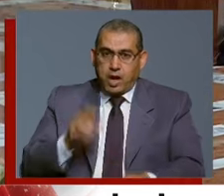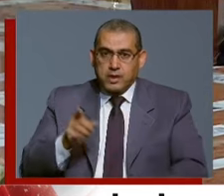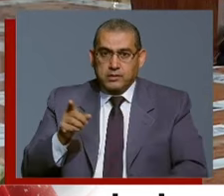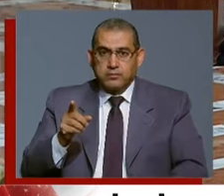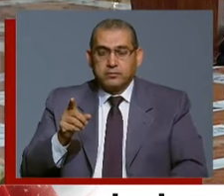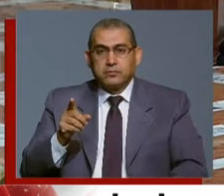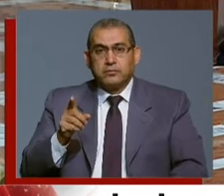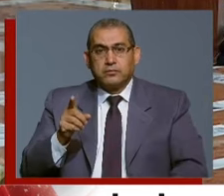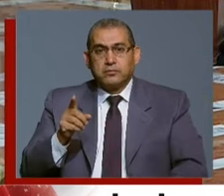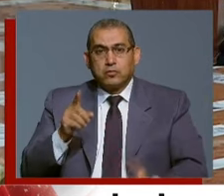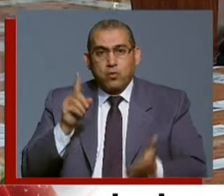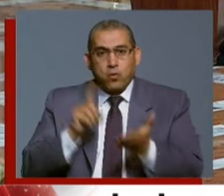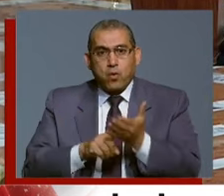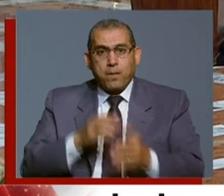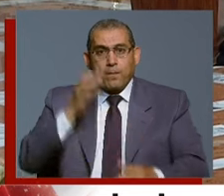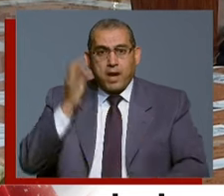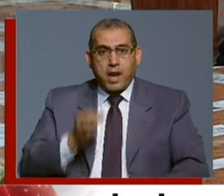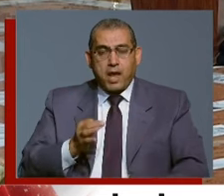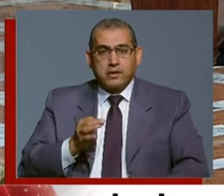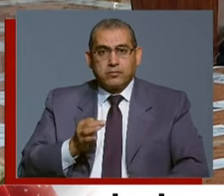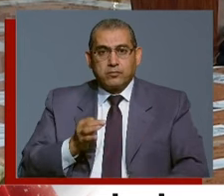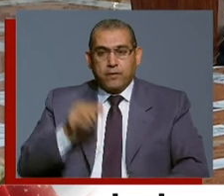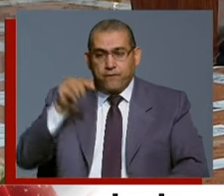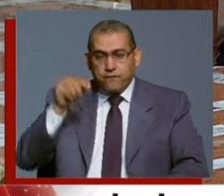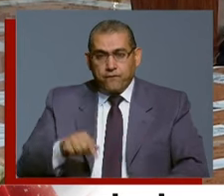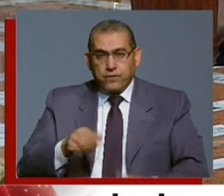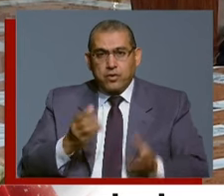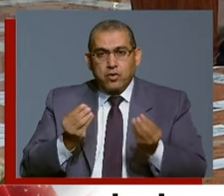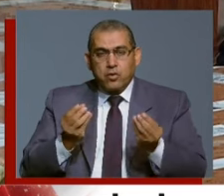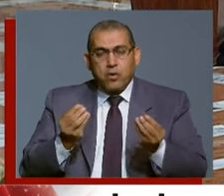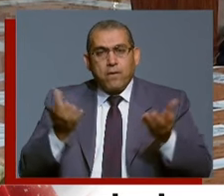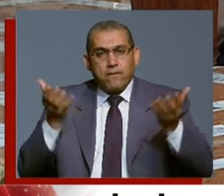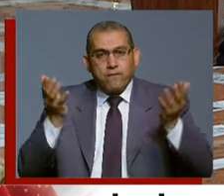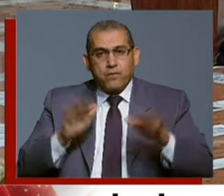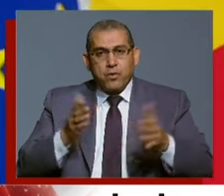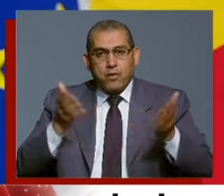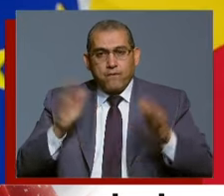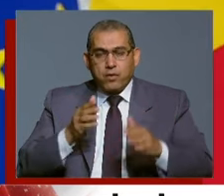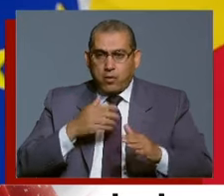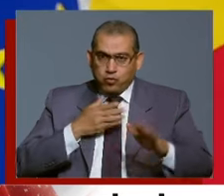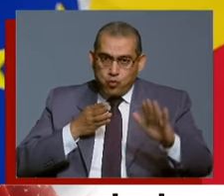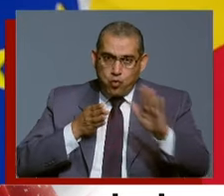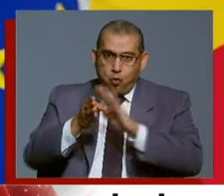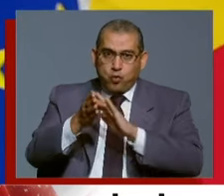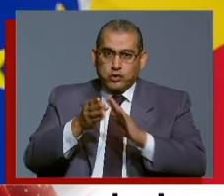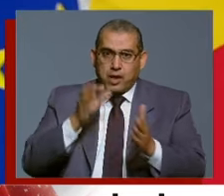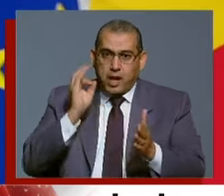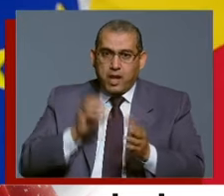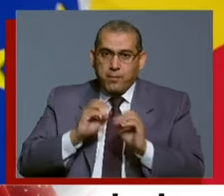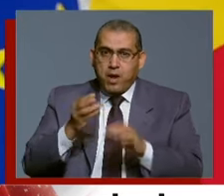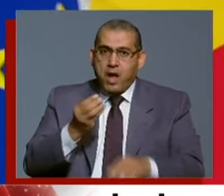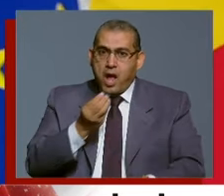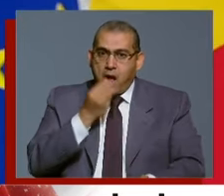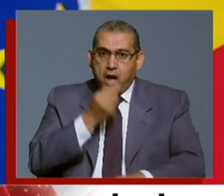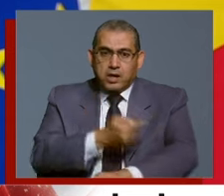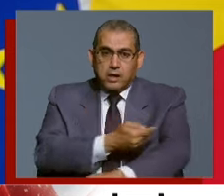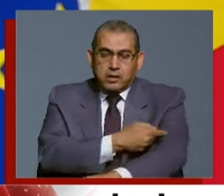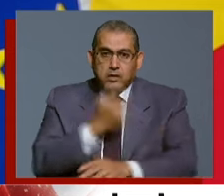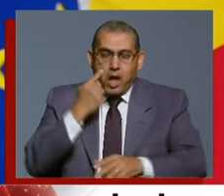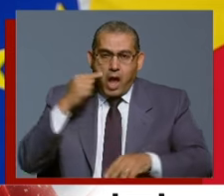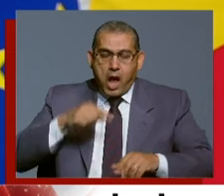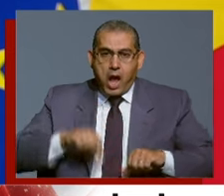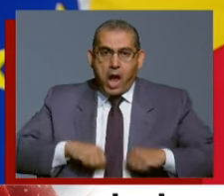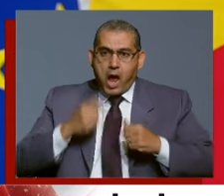ولابد أن يكون هناك المزيد من الدخول للمواد المنقذة للحياة